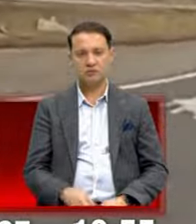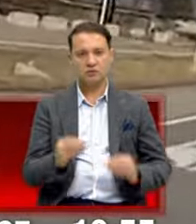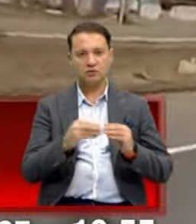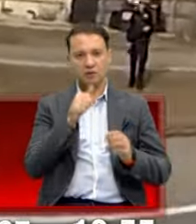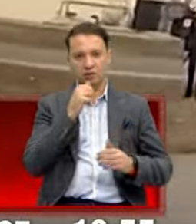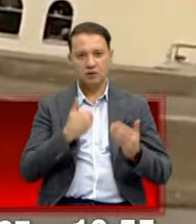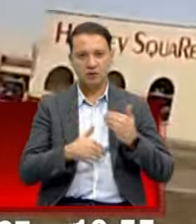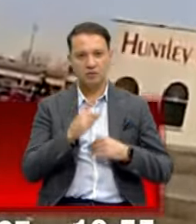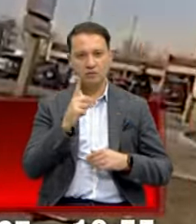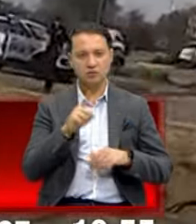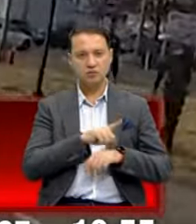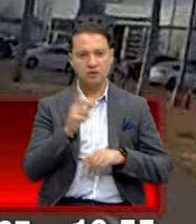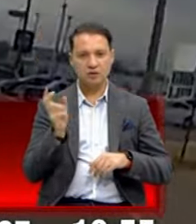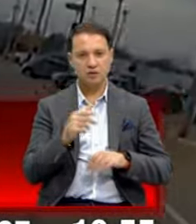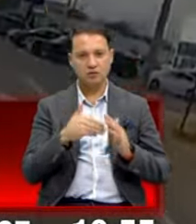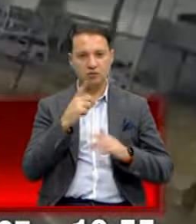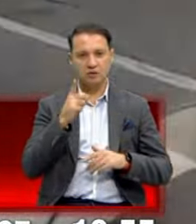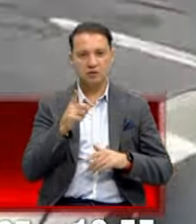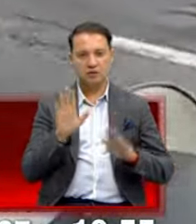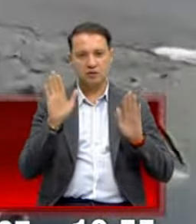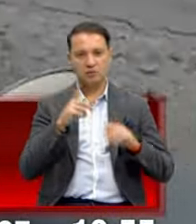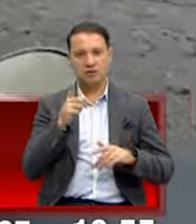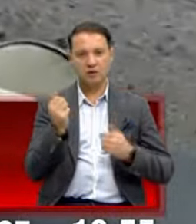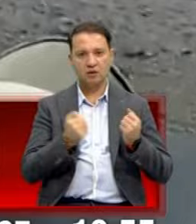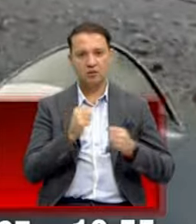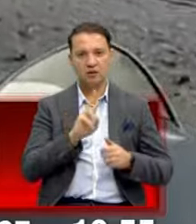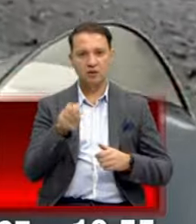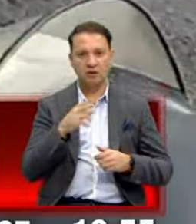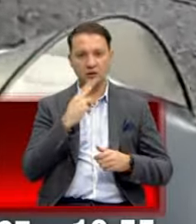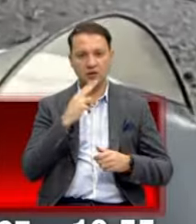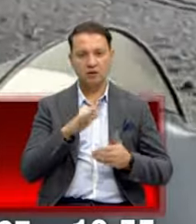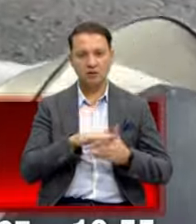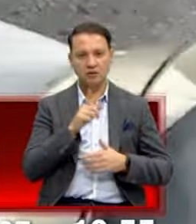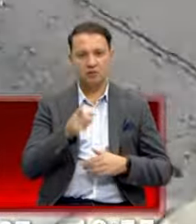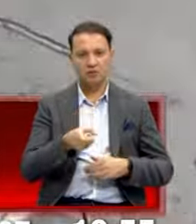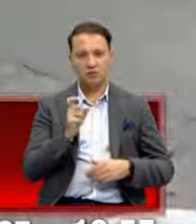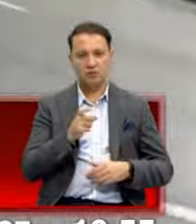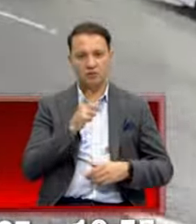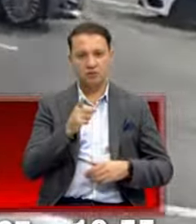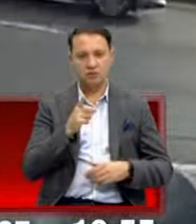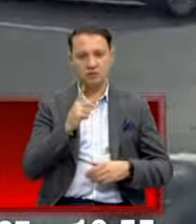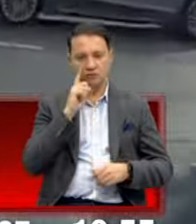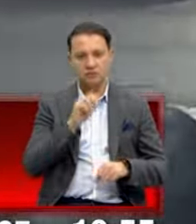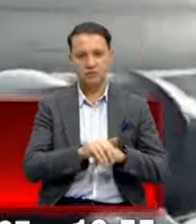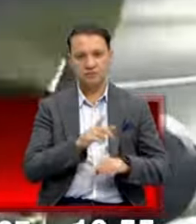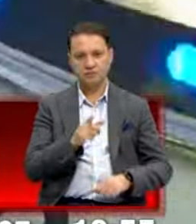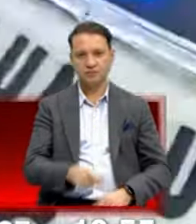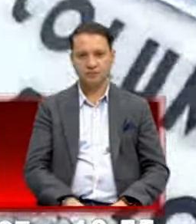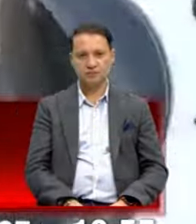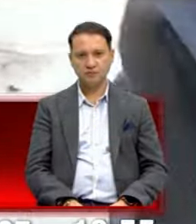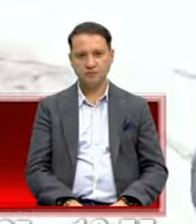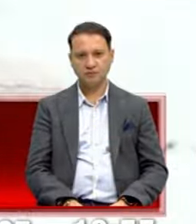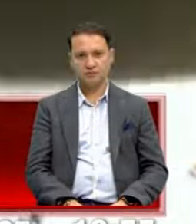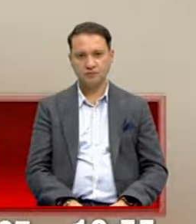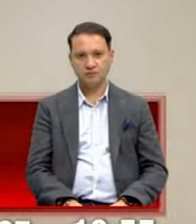Zanlı yaralı halde bir süre daha kaçtıktan sonra teslim oldu. Araçtan inen kadın bacaklarından vurulmuştu, gözaltına alındı.